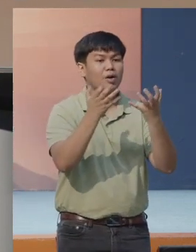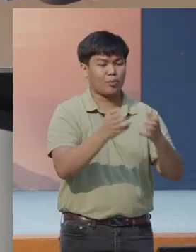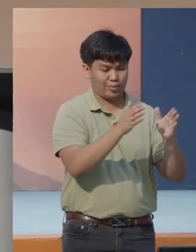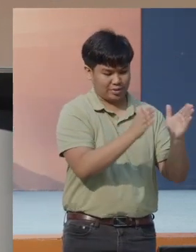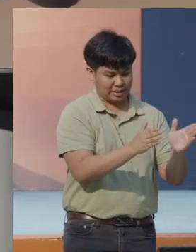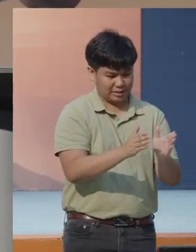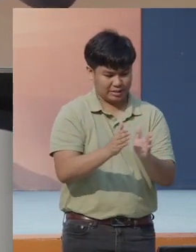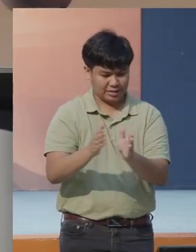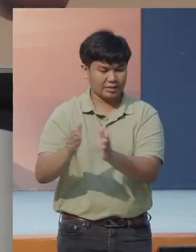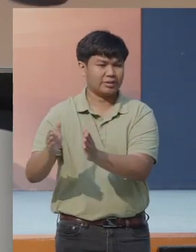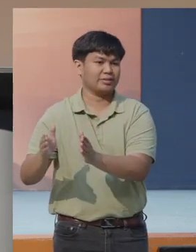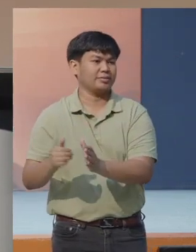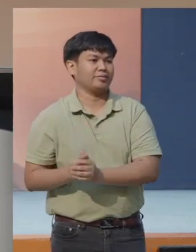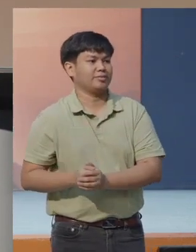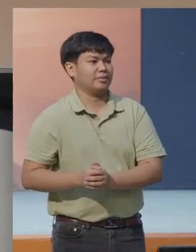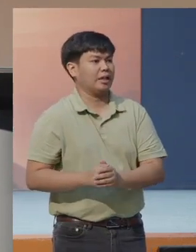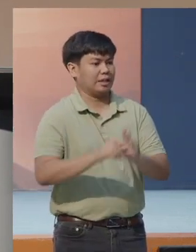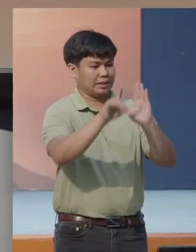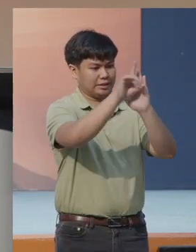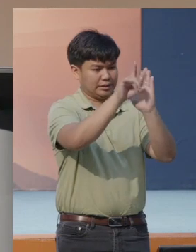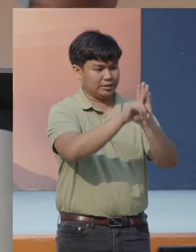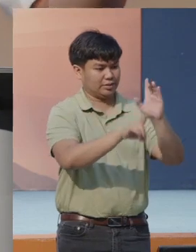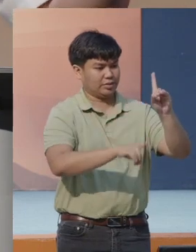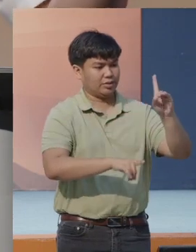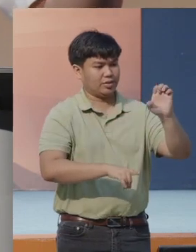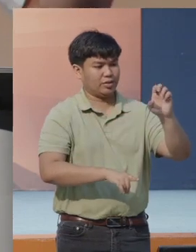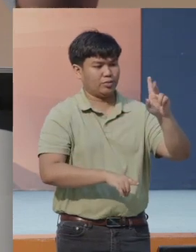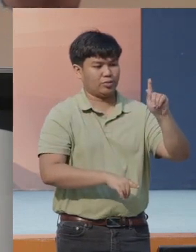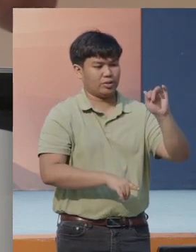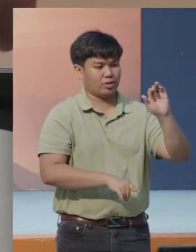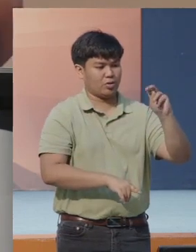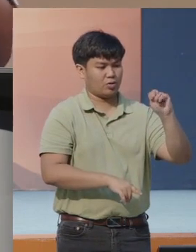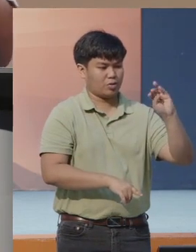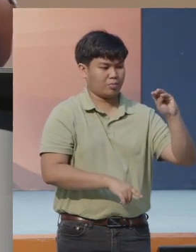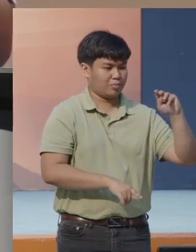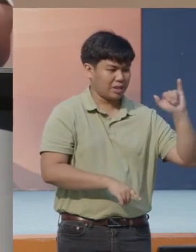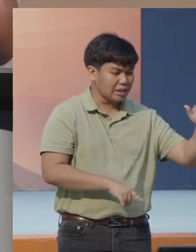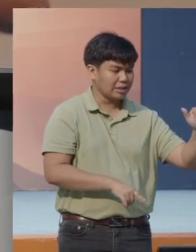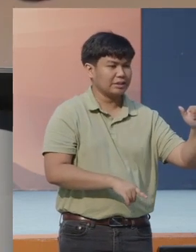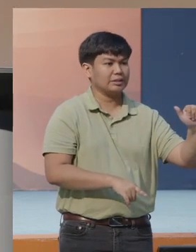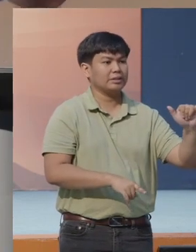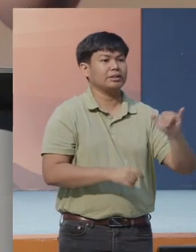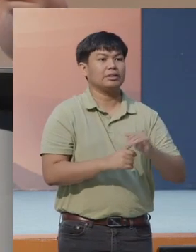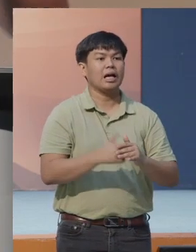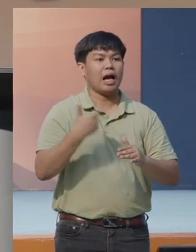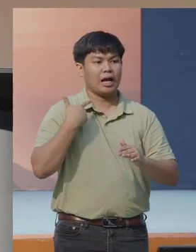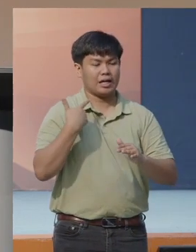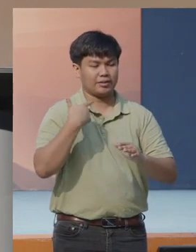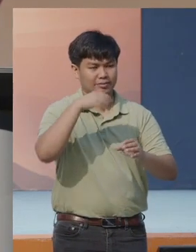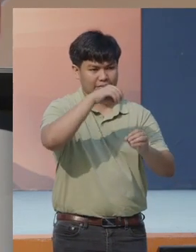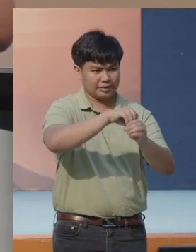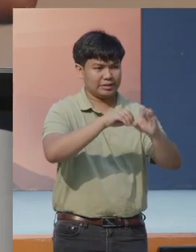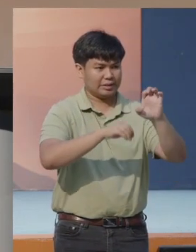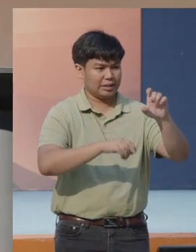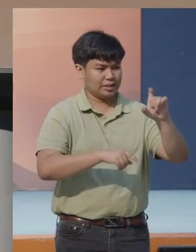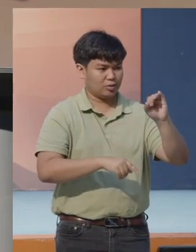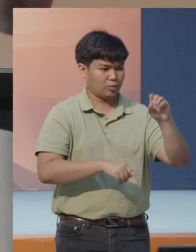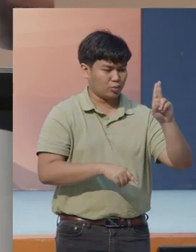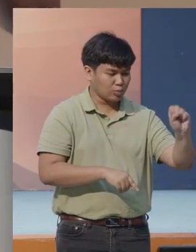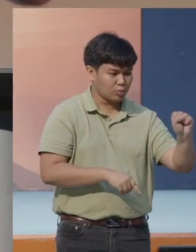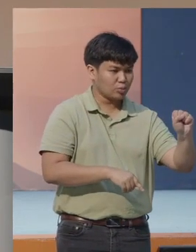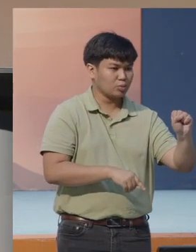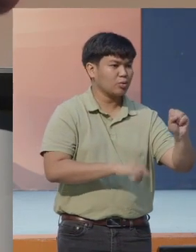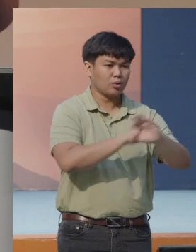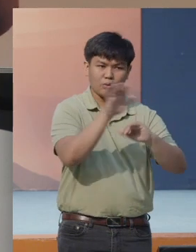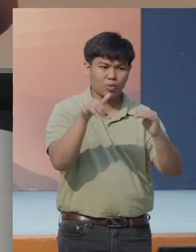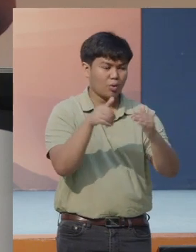No? Ayon nga sa Deuteronomy 19:4-7 at makikita rin ito sa Exodus, Leviticus at